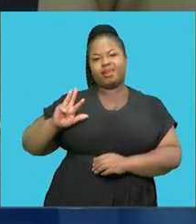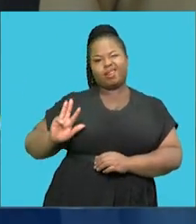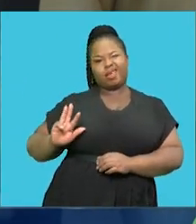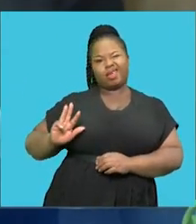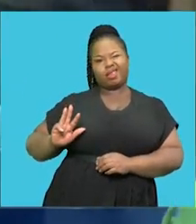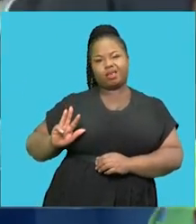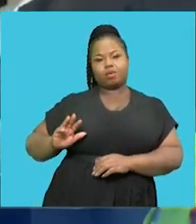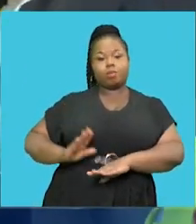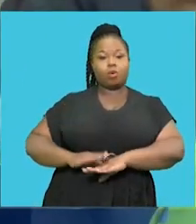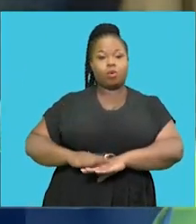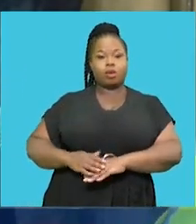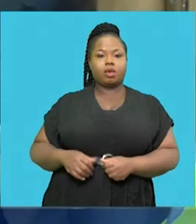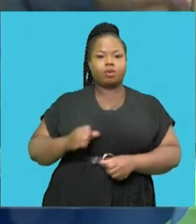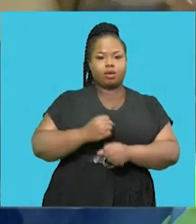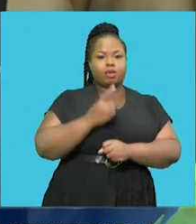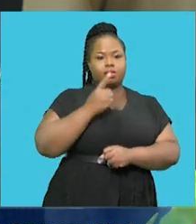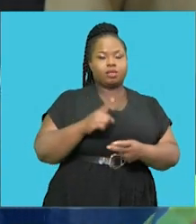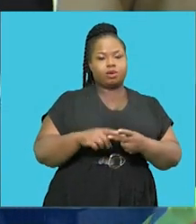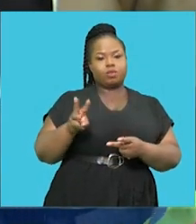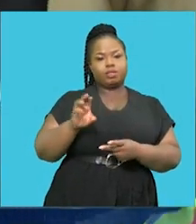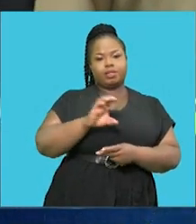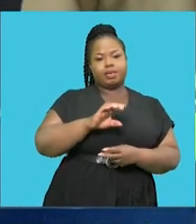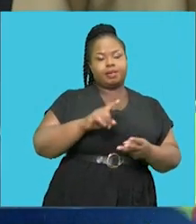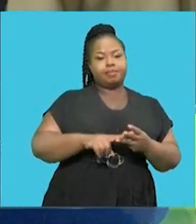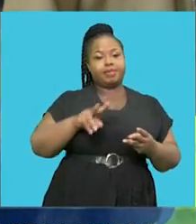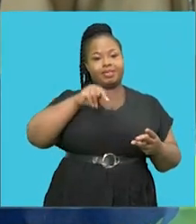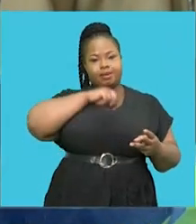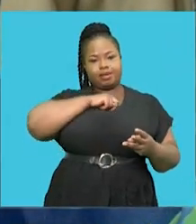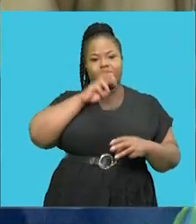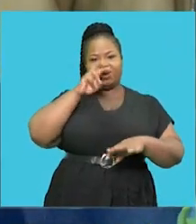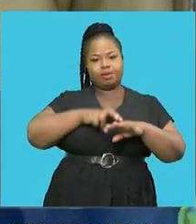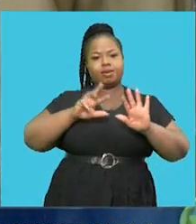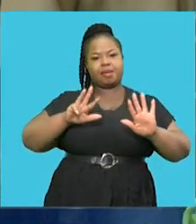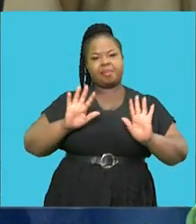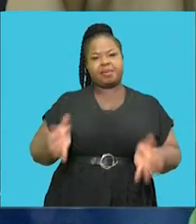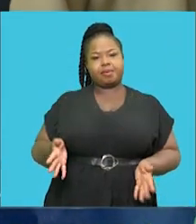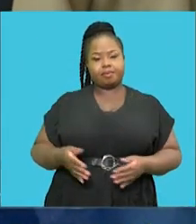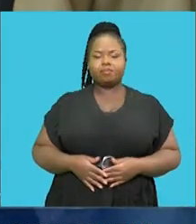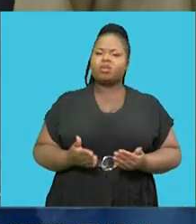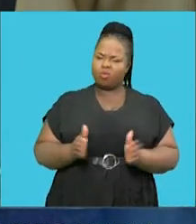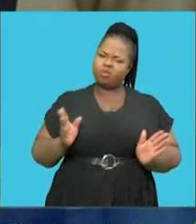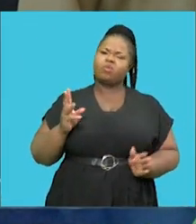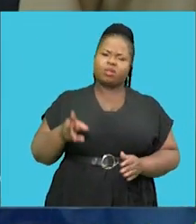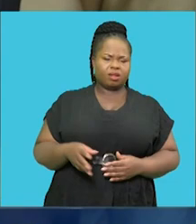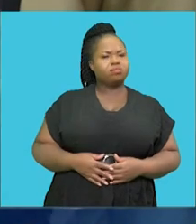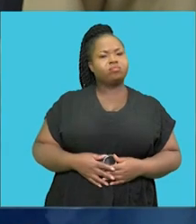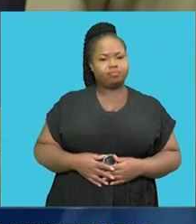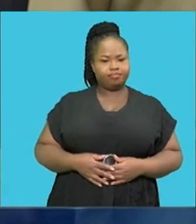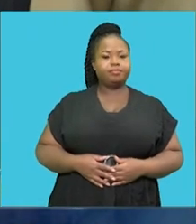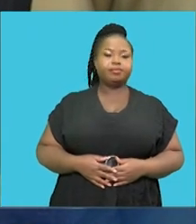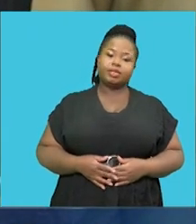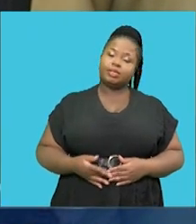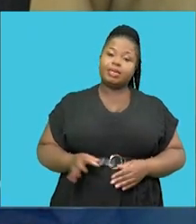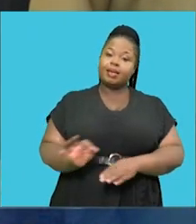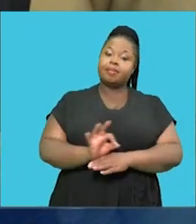Africa, I mean eGauteng nase Western Cape nase KZN. Kusale 9. Zizawuvulwa. I'm sure but